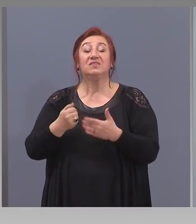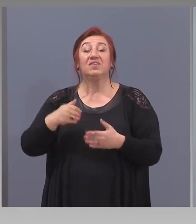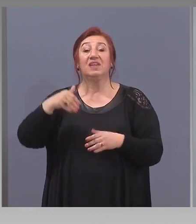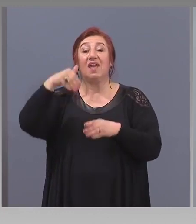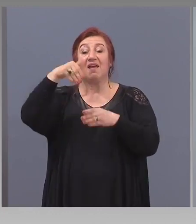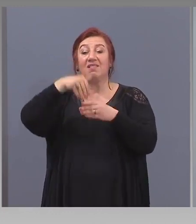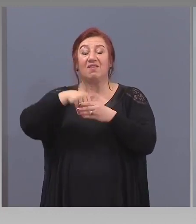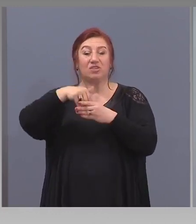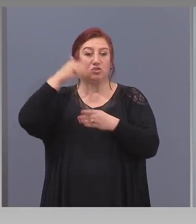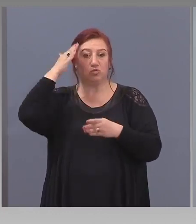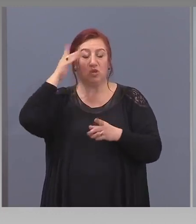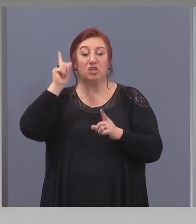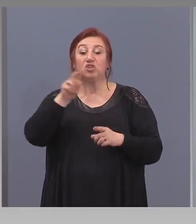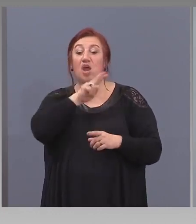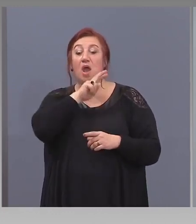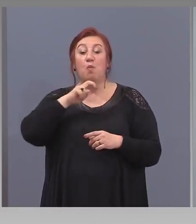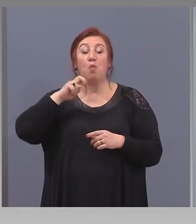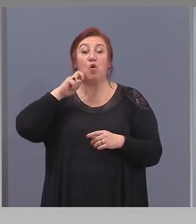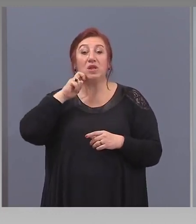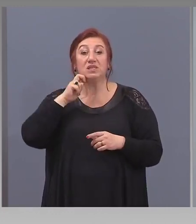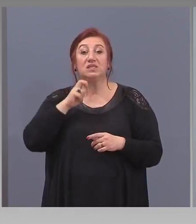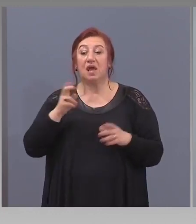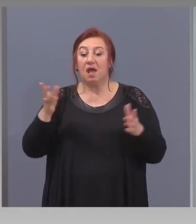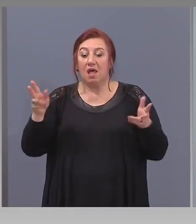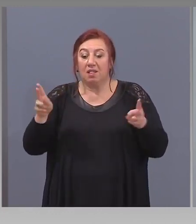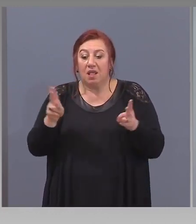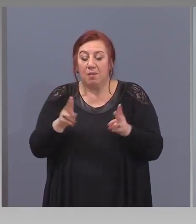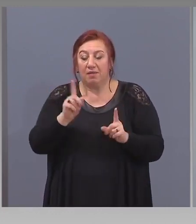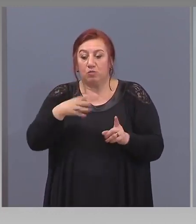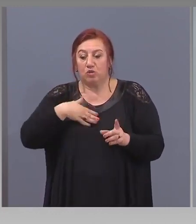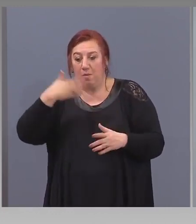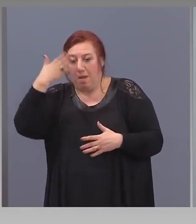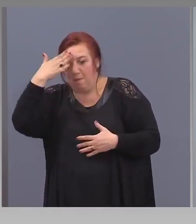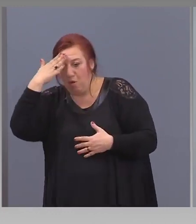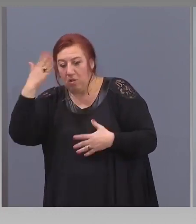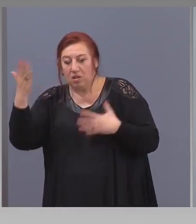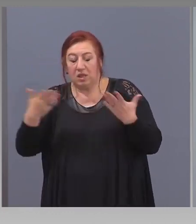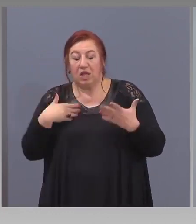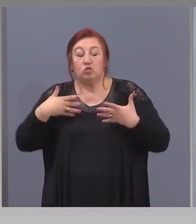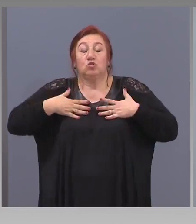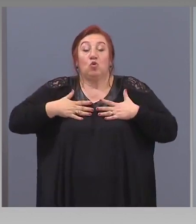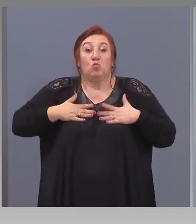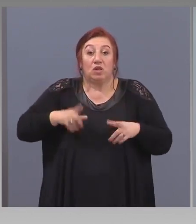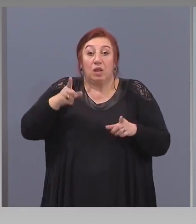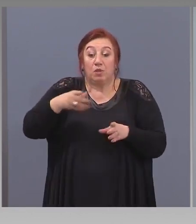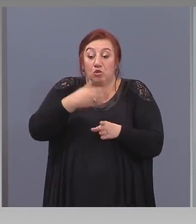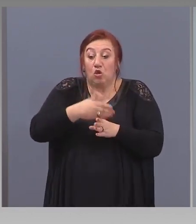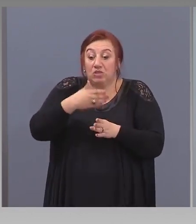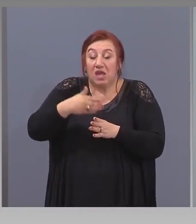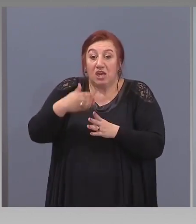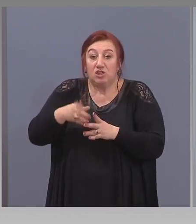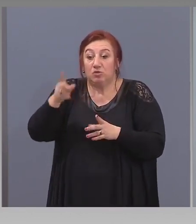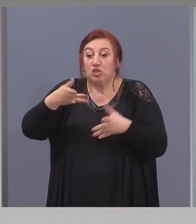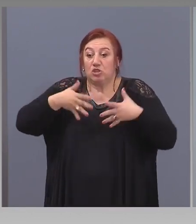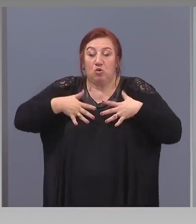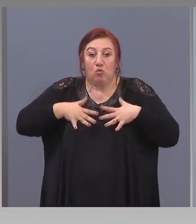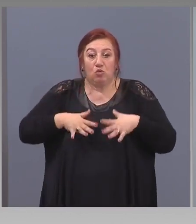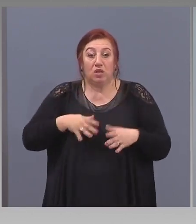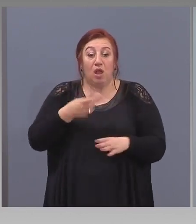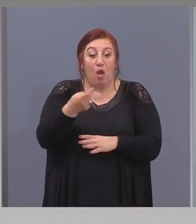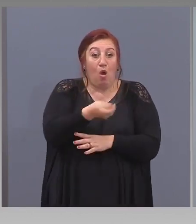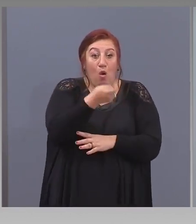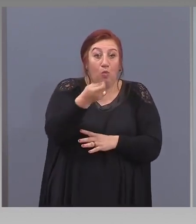че полицаите и жандармеристите ще омалеят. При този режим на работа ще омалеят. Пожарникарите ще